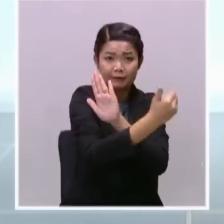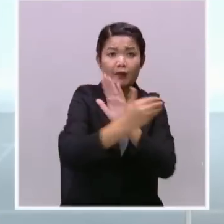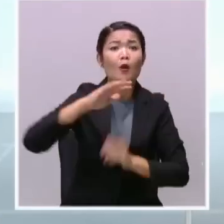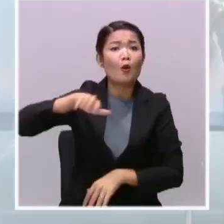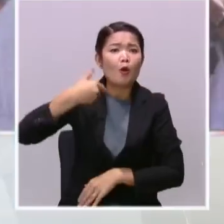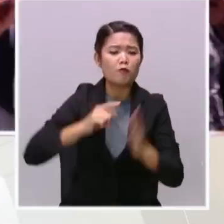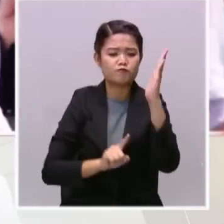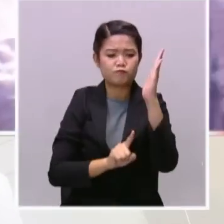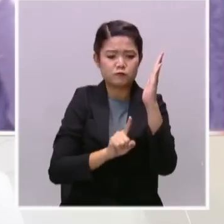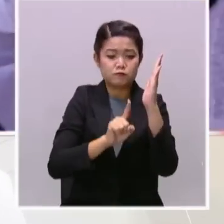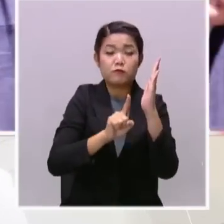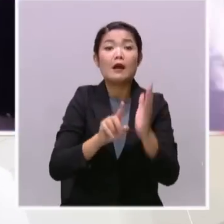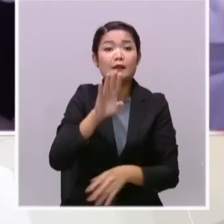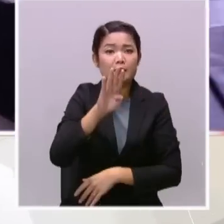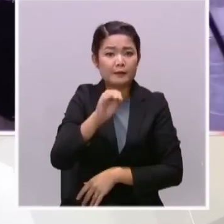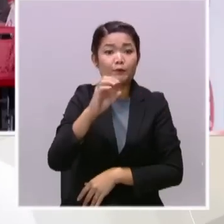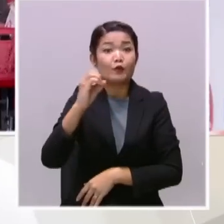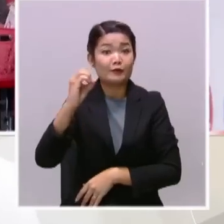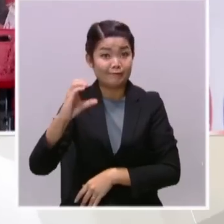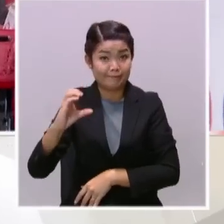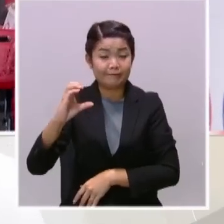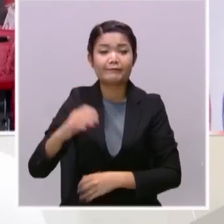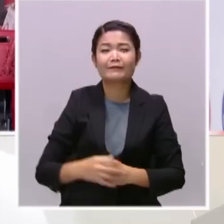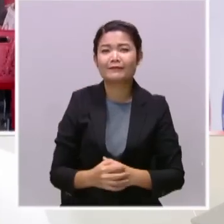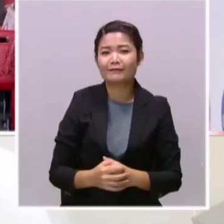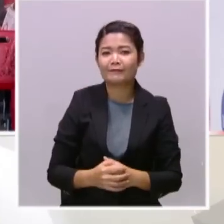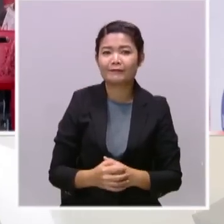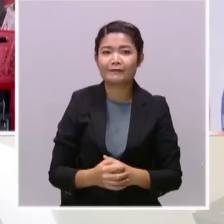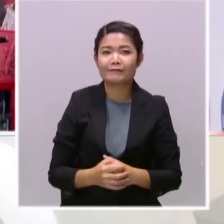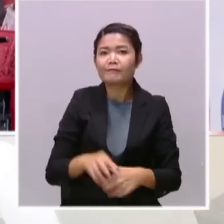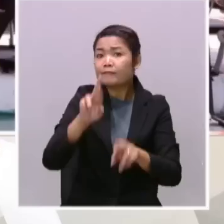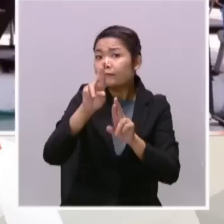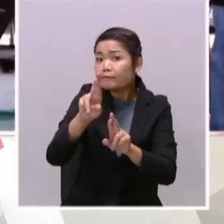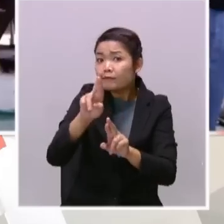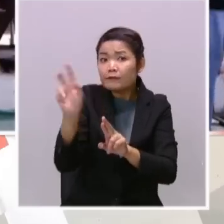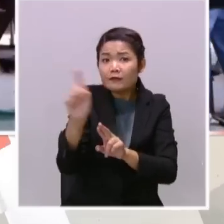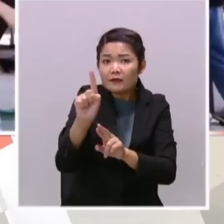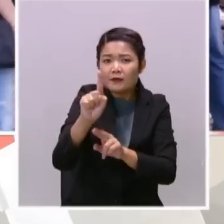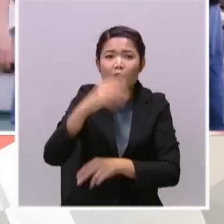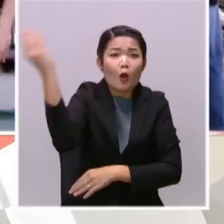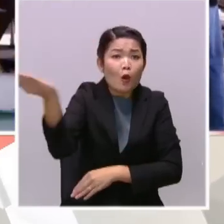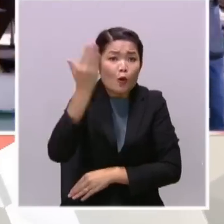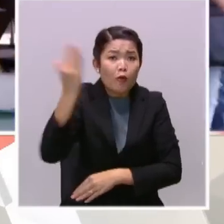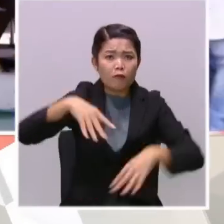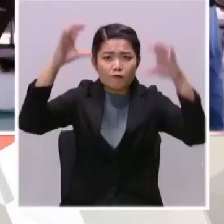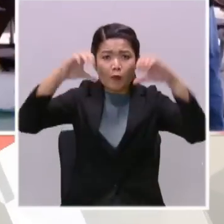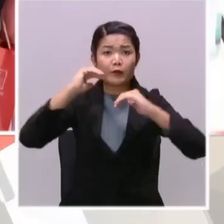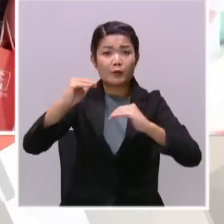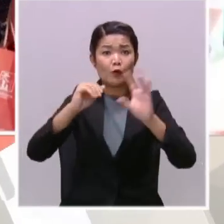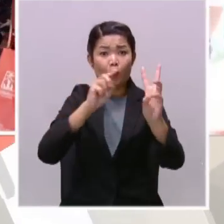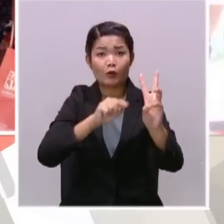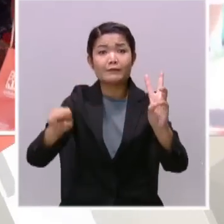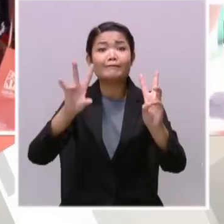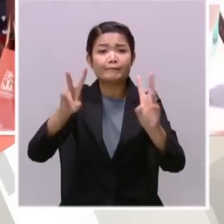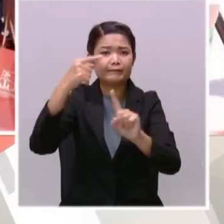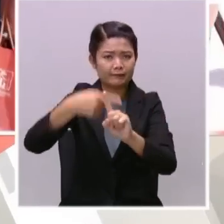าร อุณหภูมิสูงเกิน 40 องคสาเซลเซีสค่ะรวมถึงต้องเฝ้าระวังเรื่องของพยุรดูร้อนในชวงขวที่ 6 ถึง